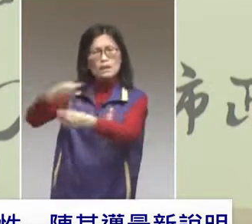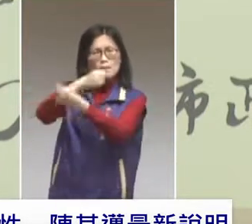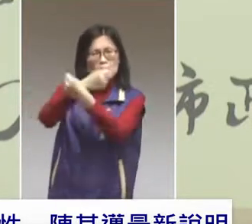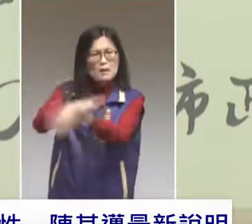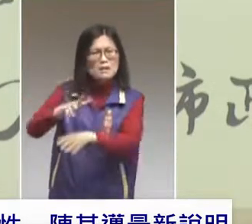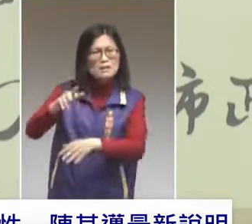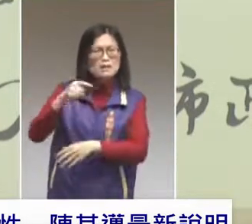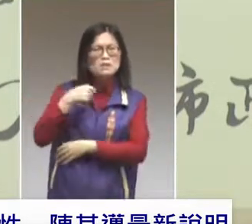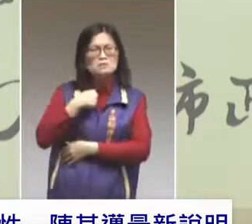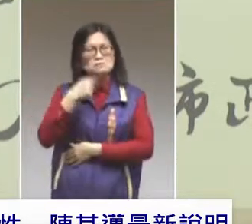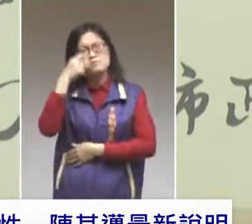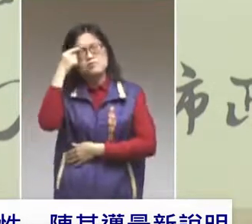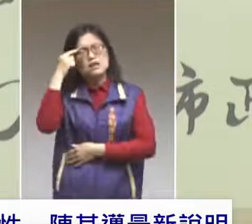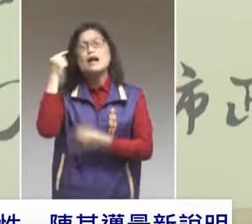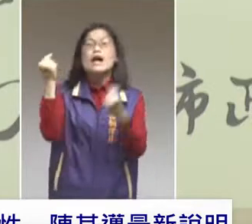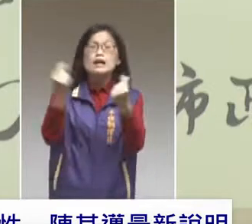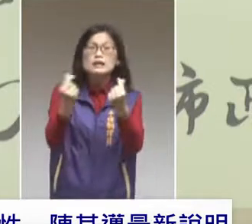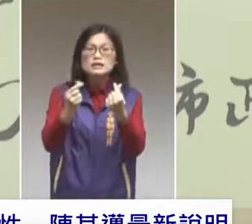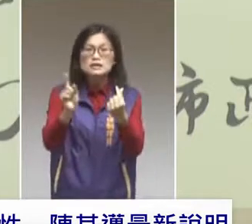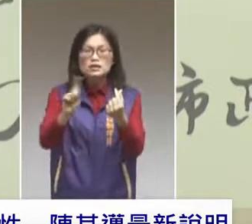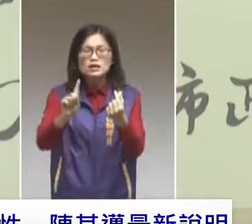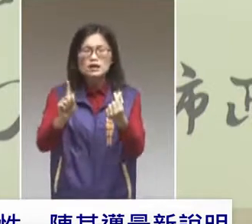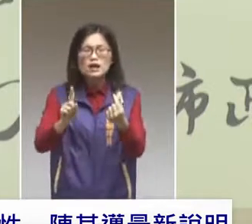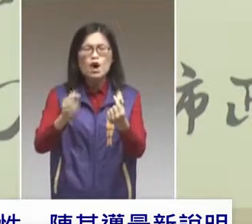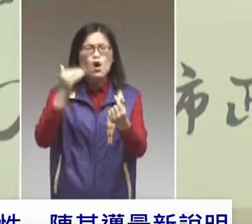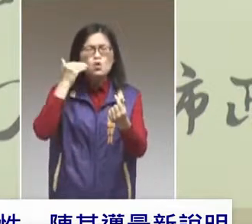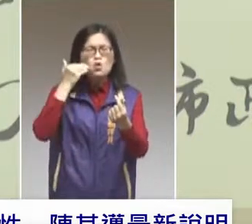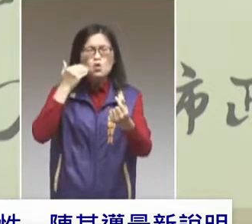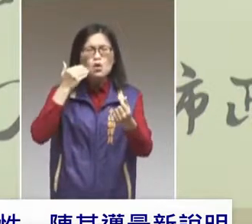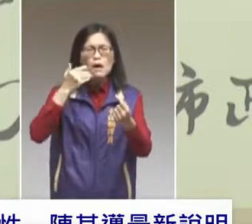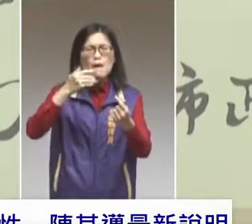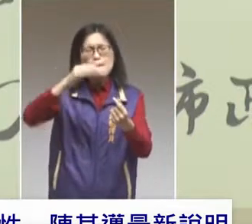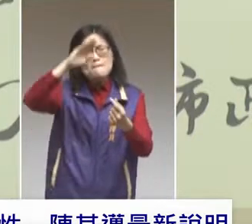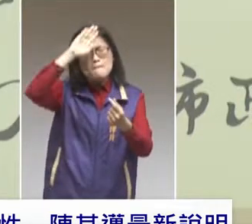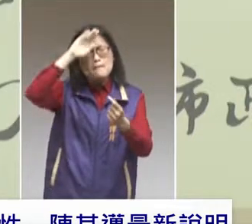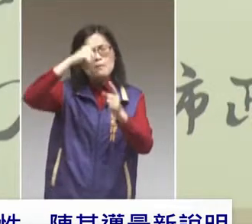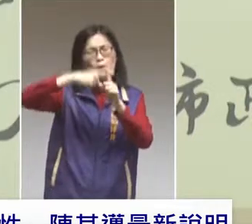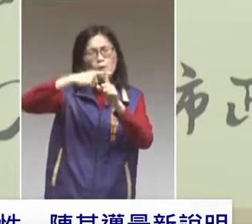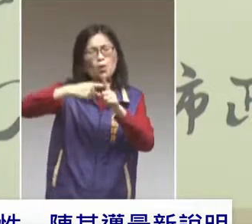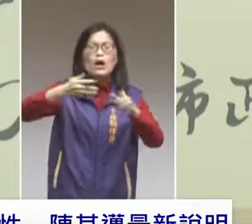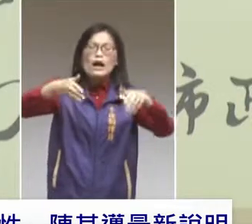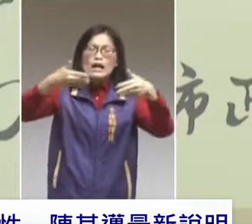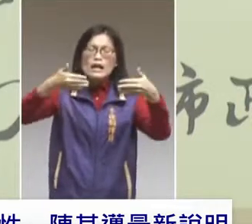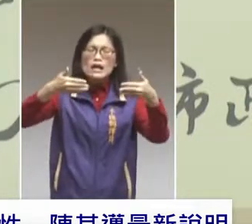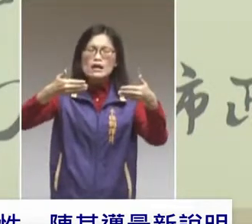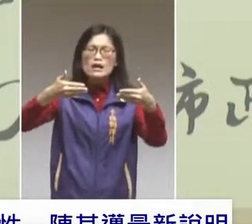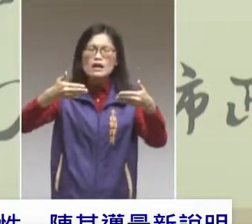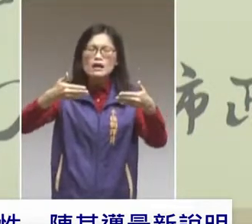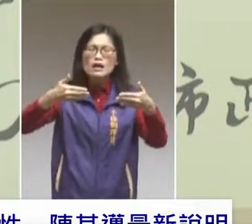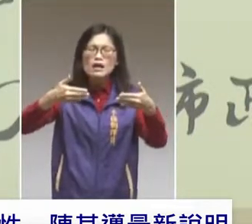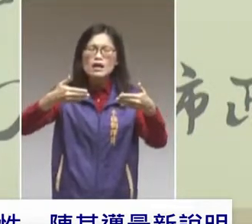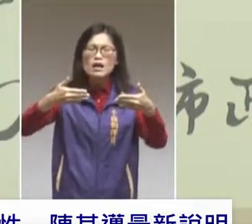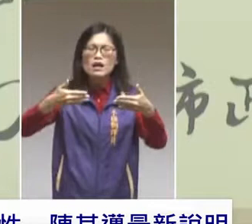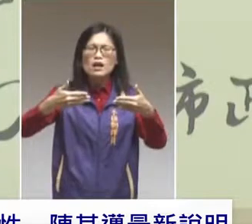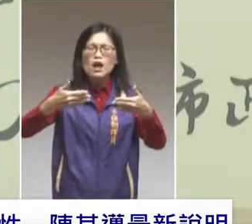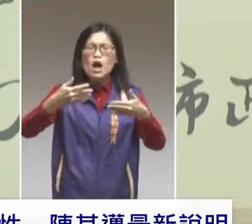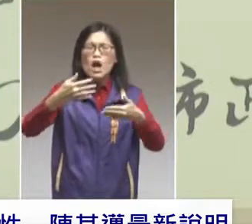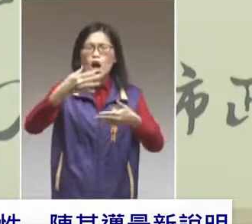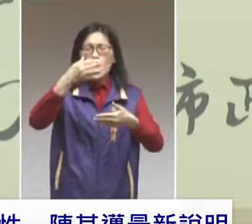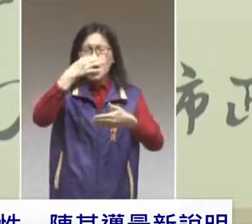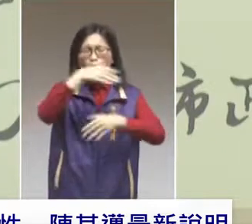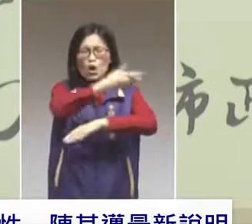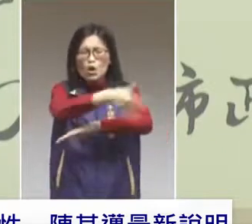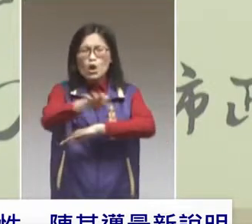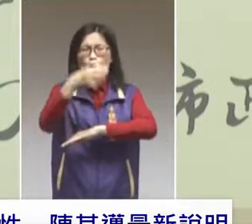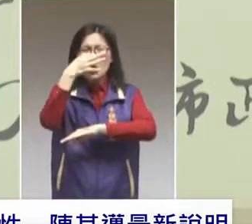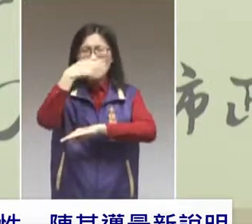在国外的这个经验看起来，那似乎在不管是在轻症化流感化等等这个趋势